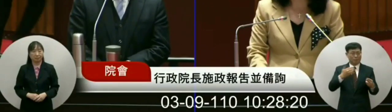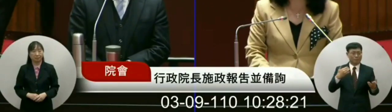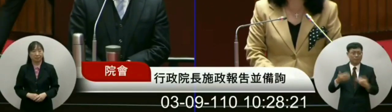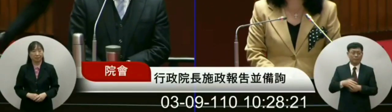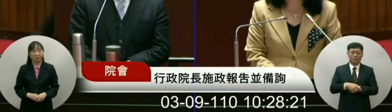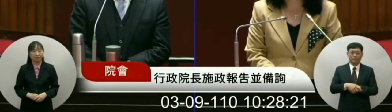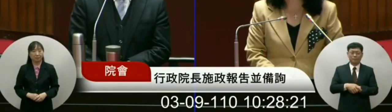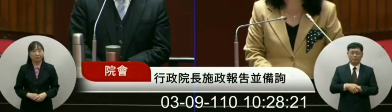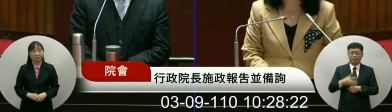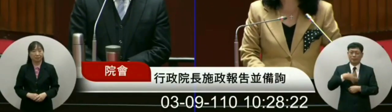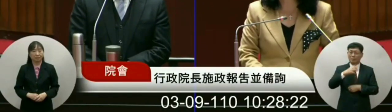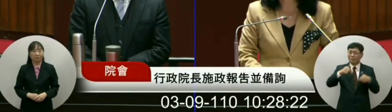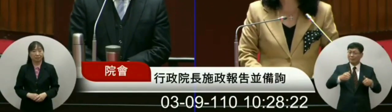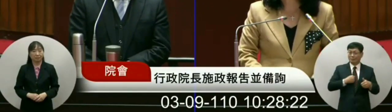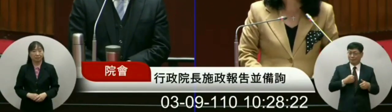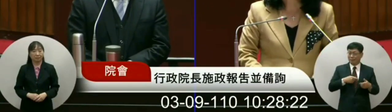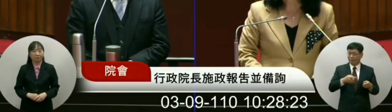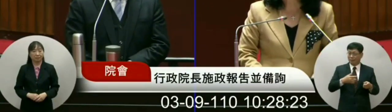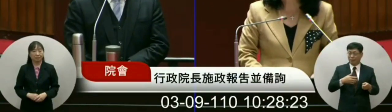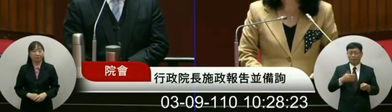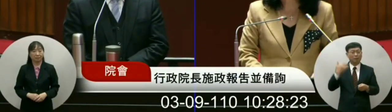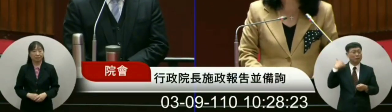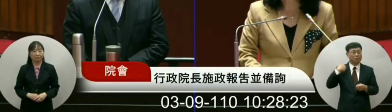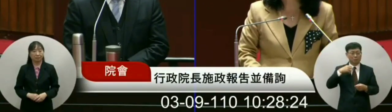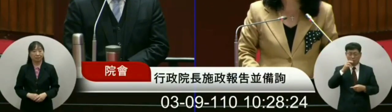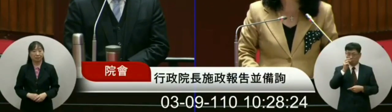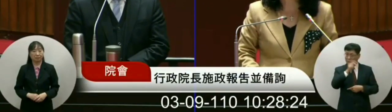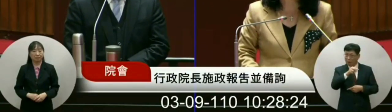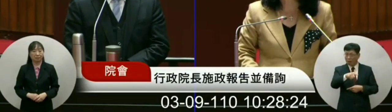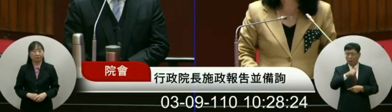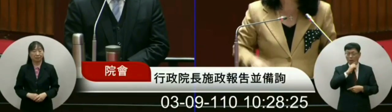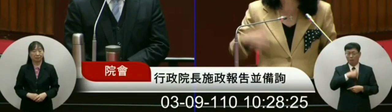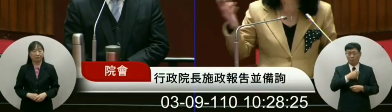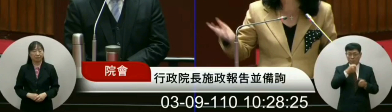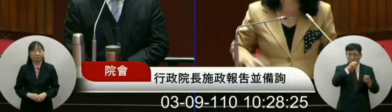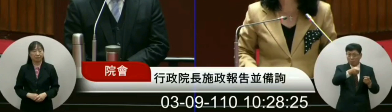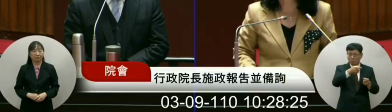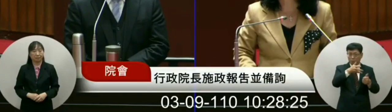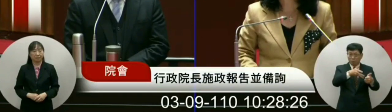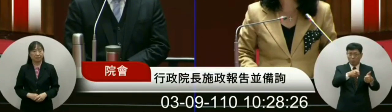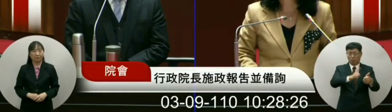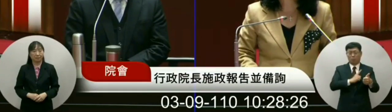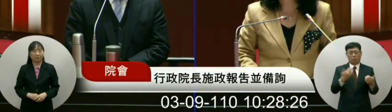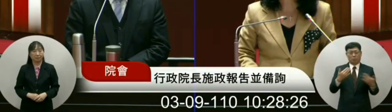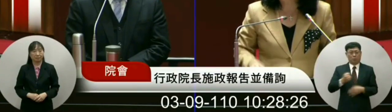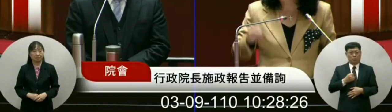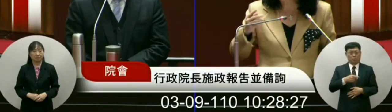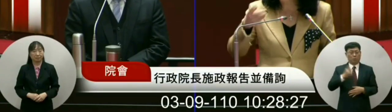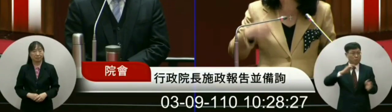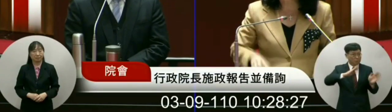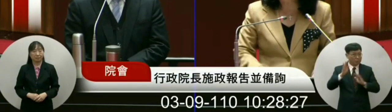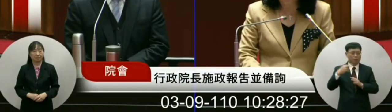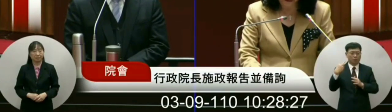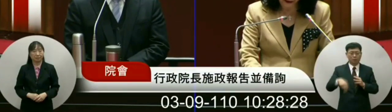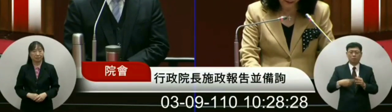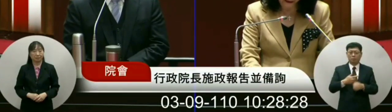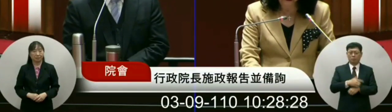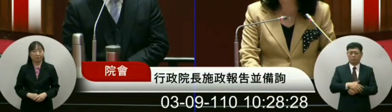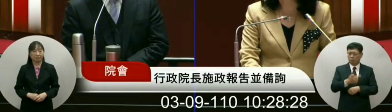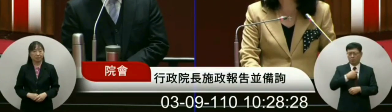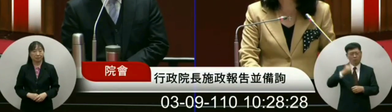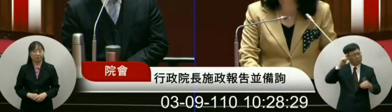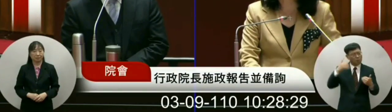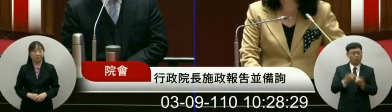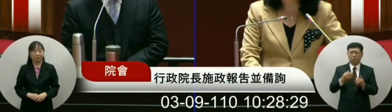个阿巴西是谁吗？好，上次我看到媒体访问您的时候，您也知道他的情形，然后你也非常非常不